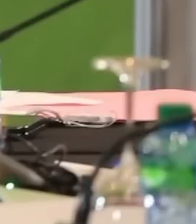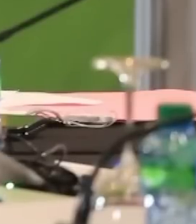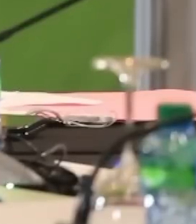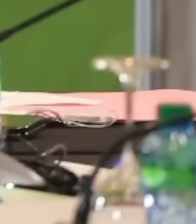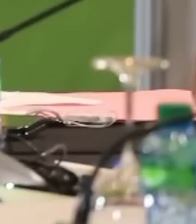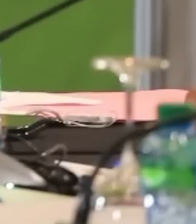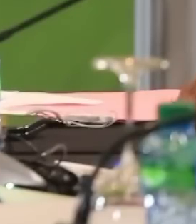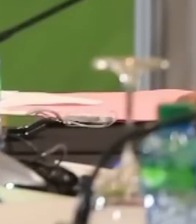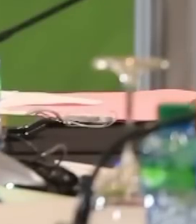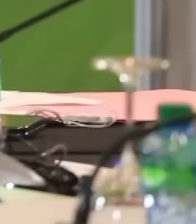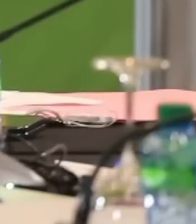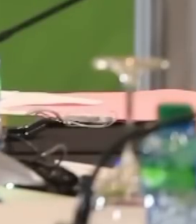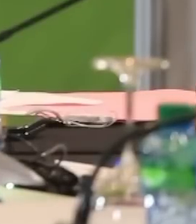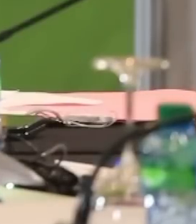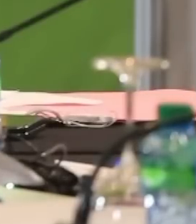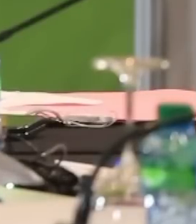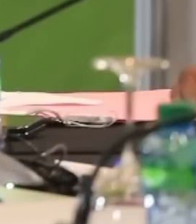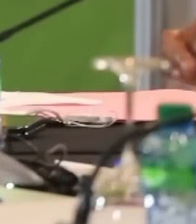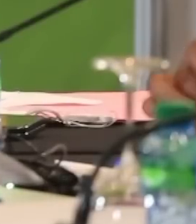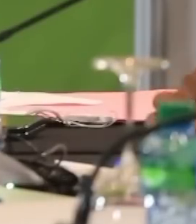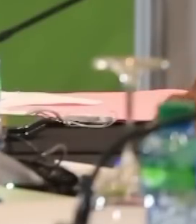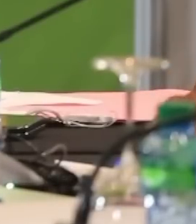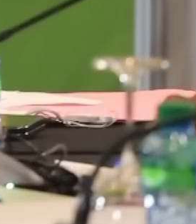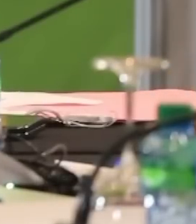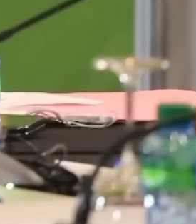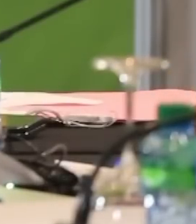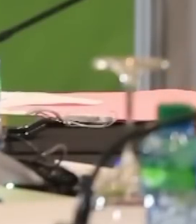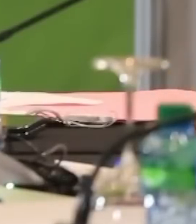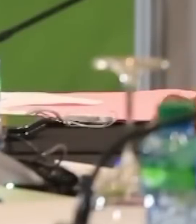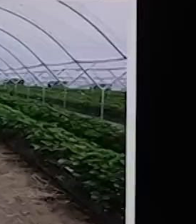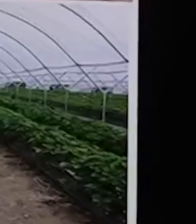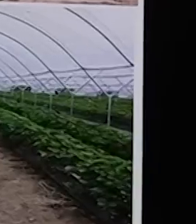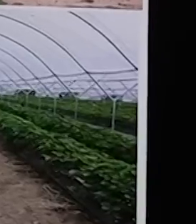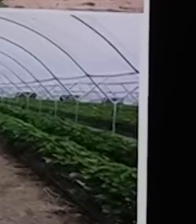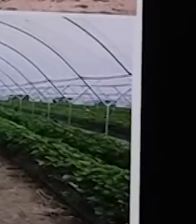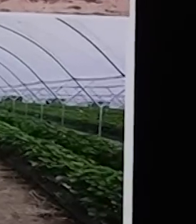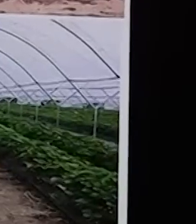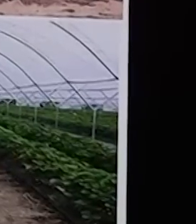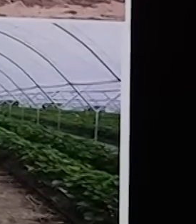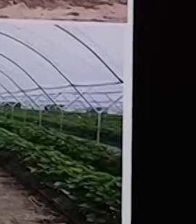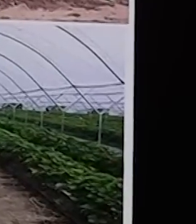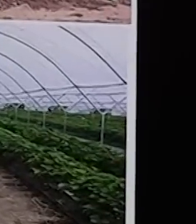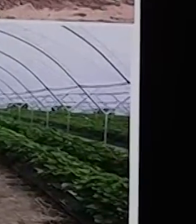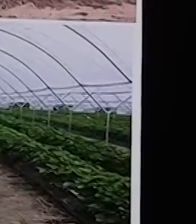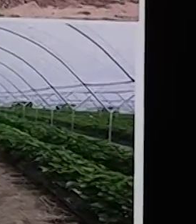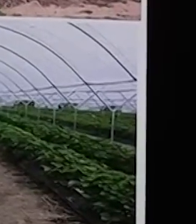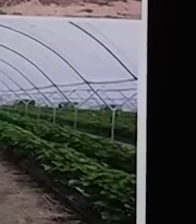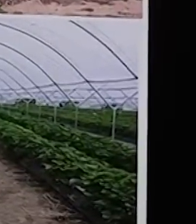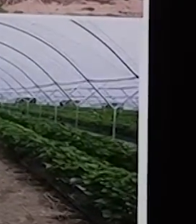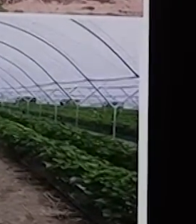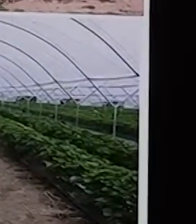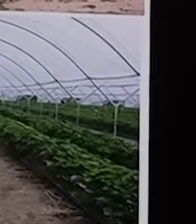climato-intelligentes et la promotion de production sous tunnel avec des semences améliorées et